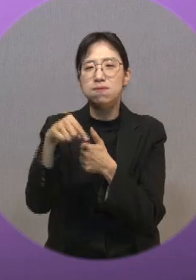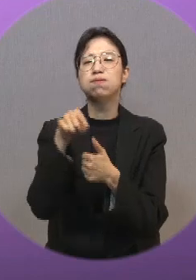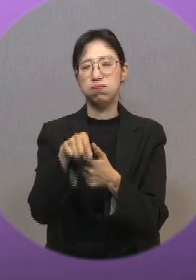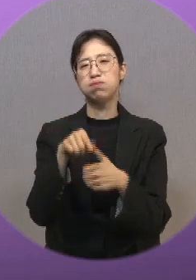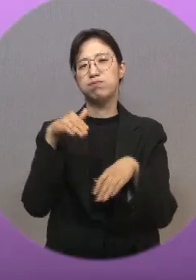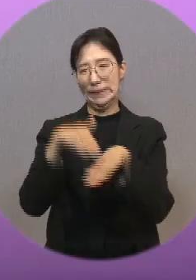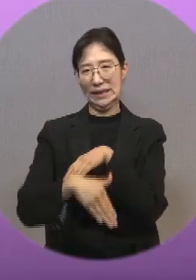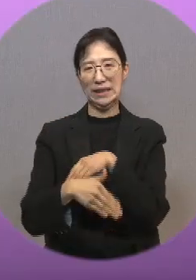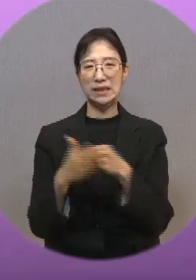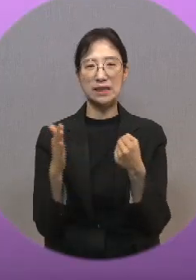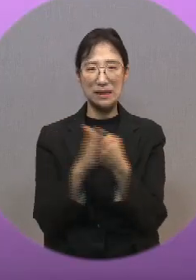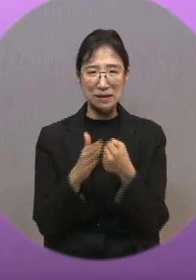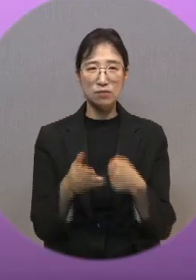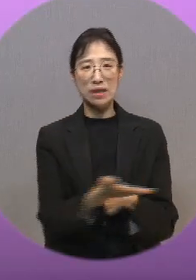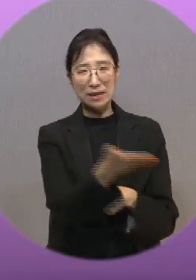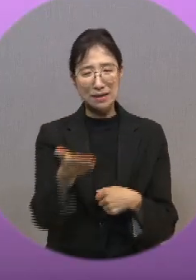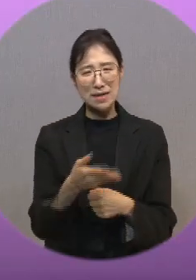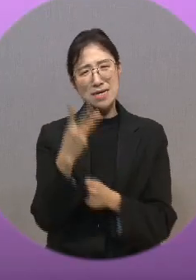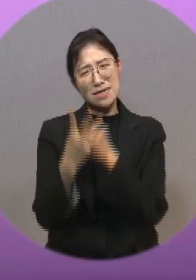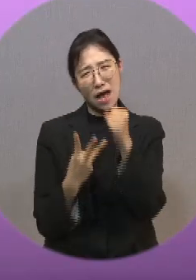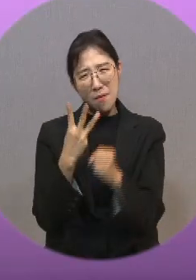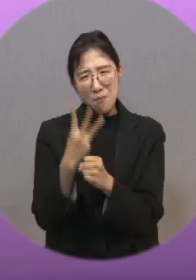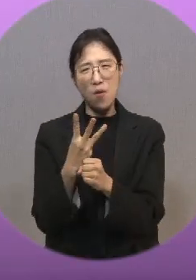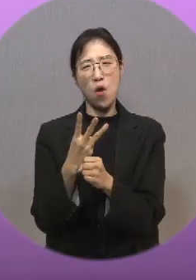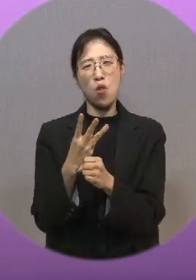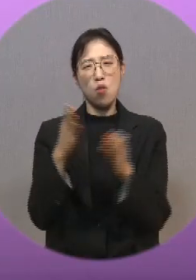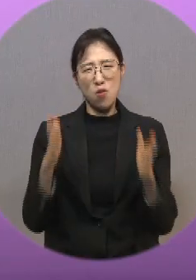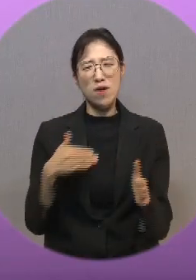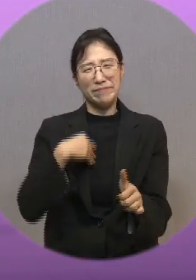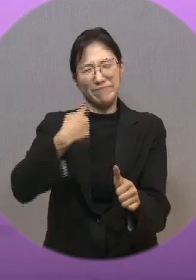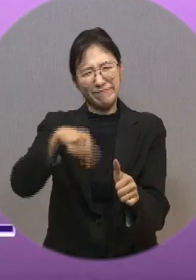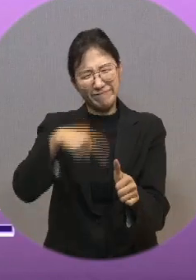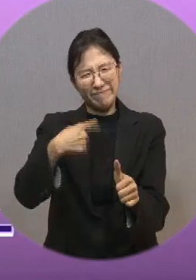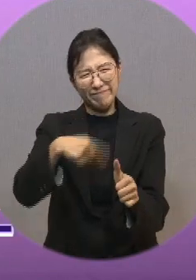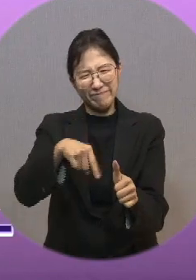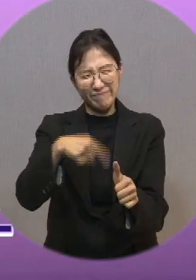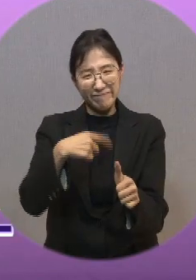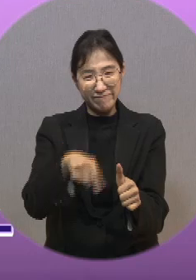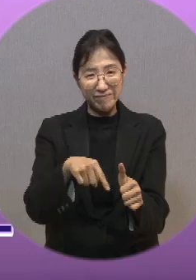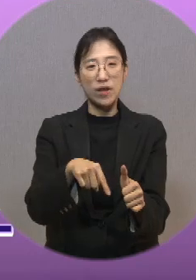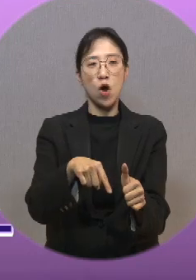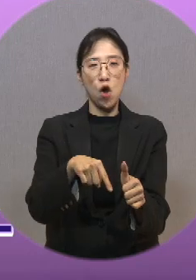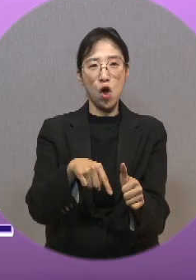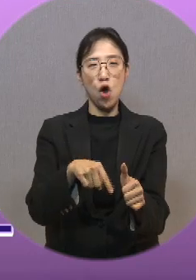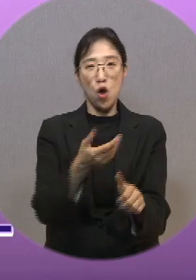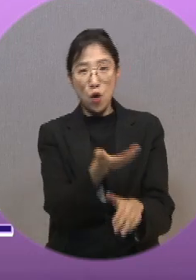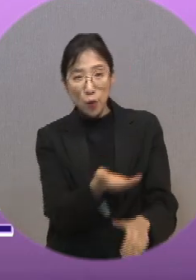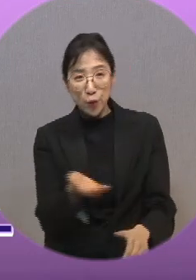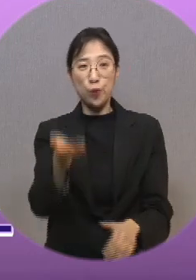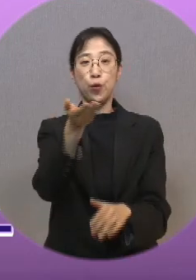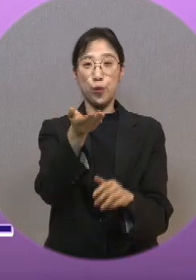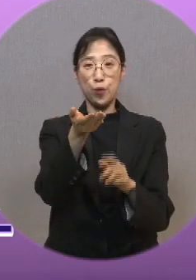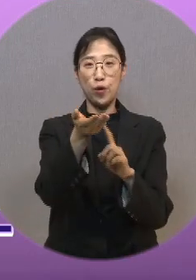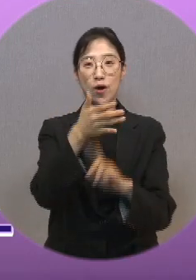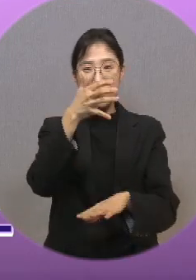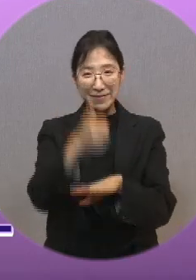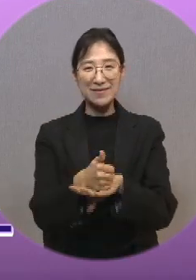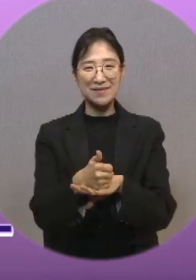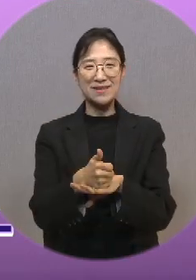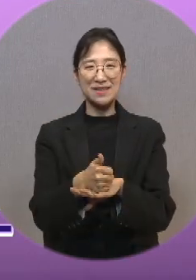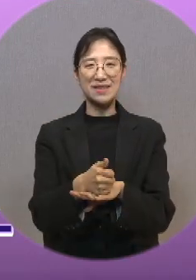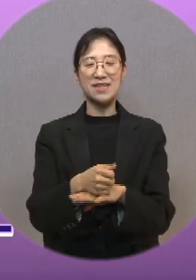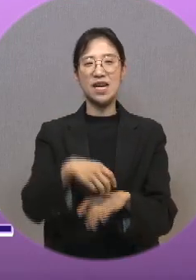직종이다 보니까 그 친구들을 거의 한 3년 정도 꾸준히 가리켜서 중급자가 되면 그때부터 이제 저희들이